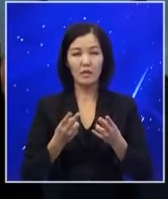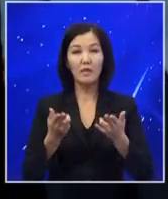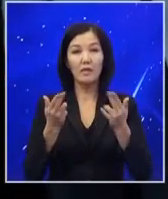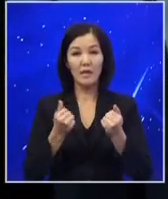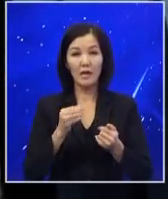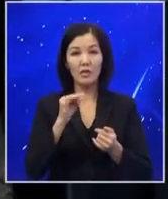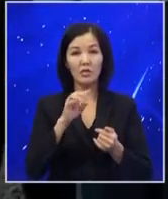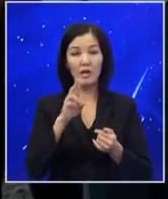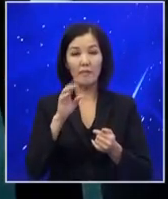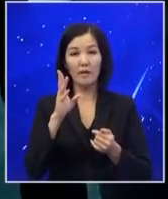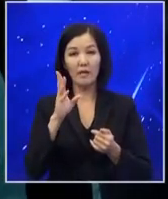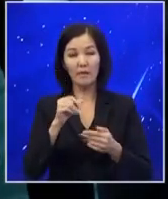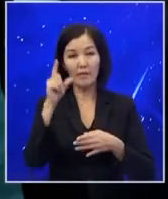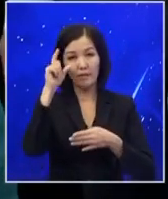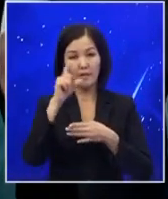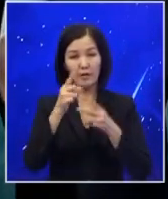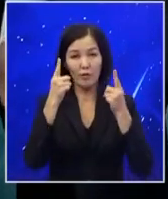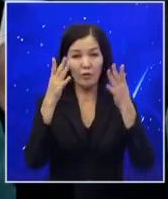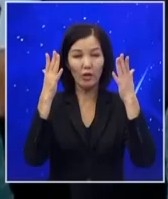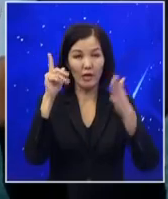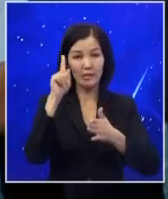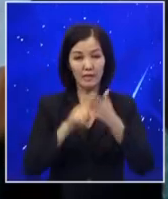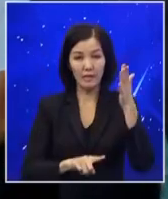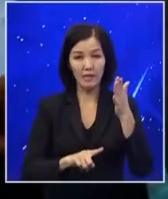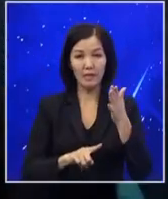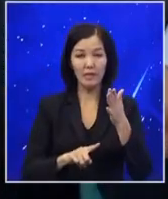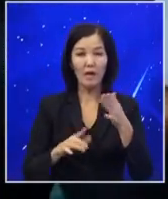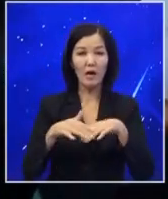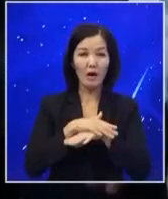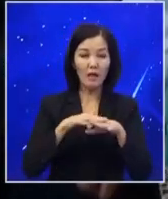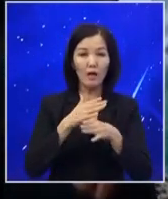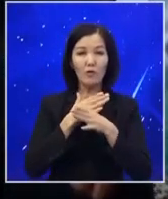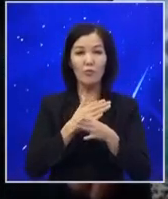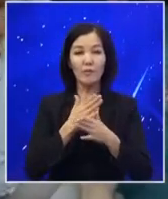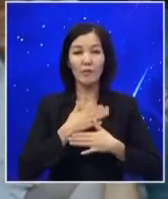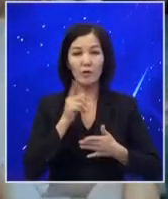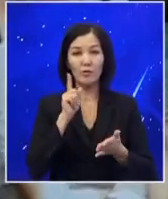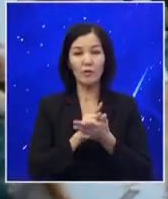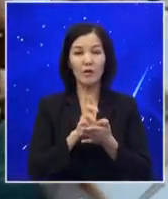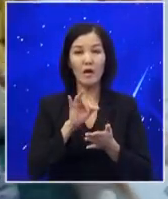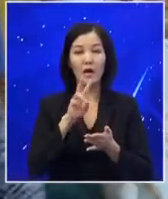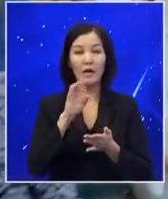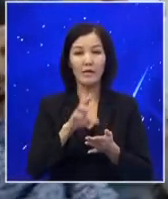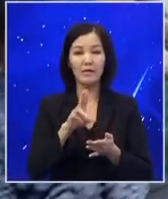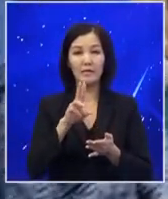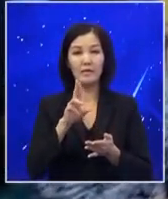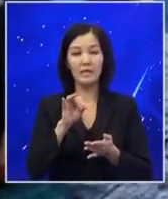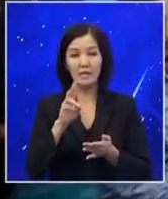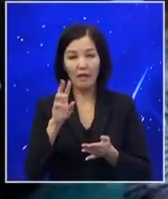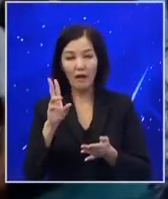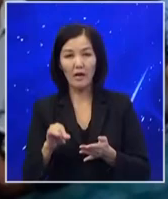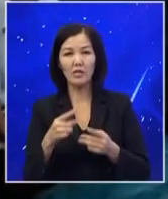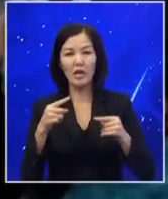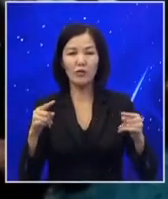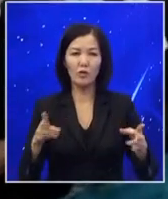апа иманына кәмілжан болатын, көпке көмек көрсетуді борышым деп білетін. Ол Арыс қаласындағы жарылыста Қызылағаш пен Мақтаралды су басқанда,